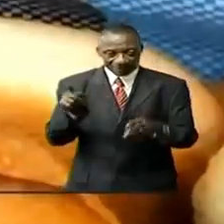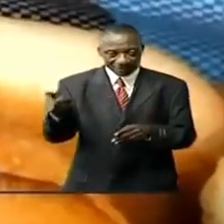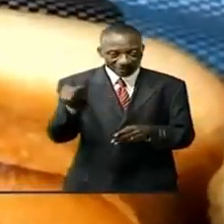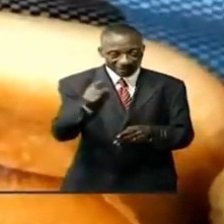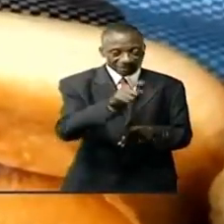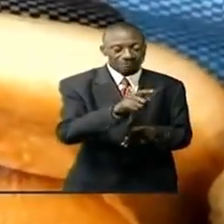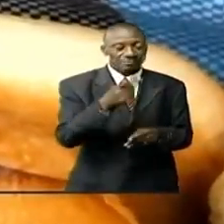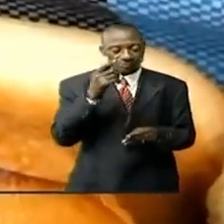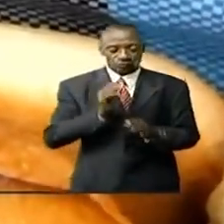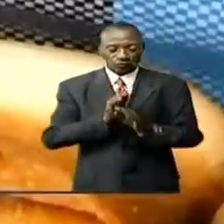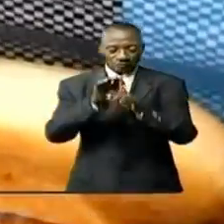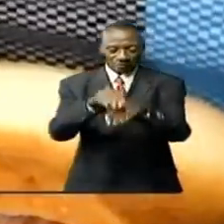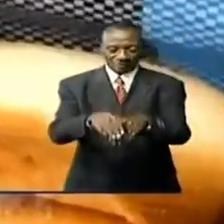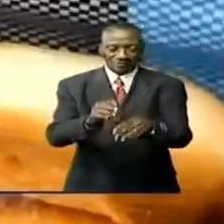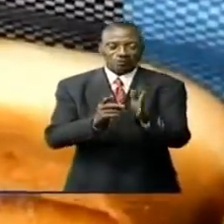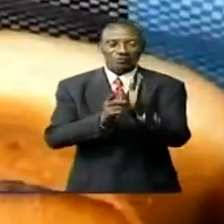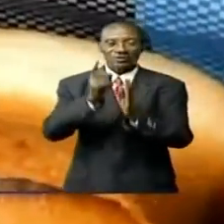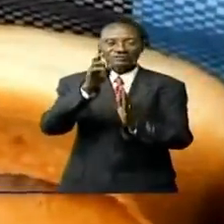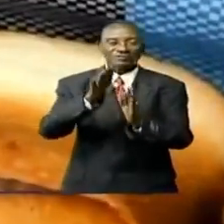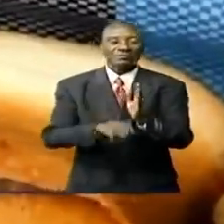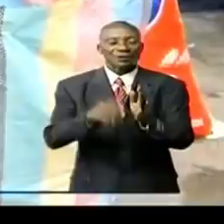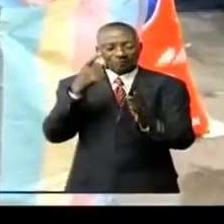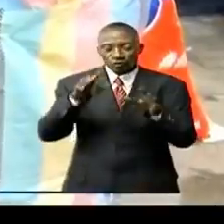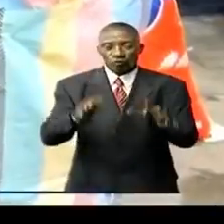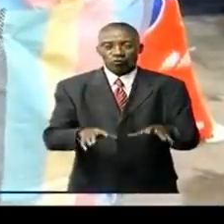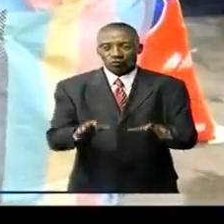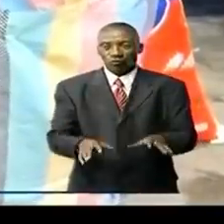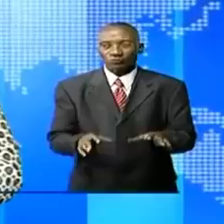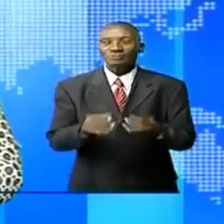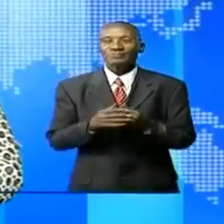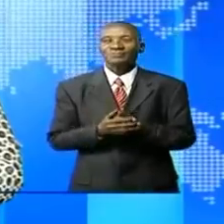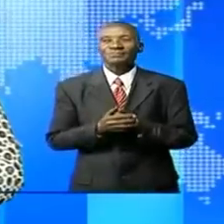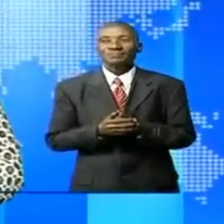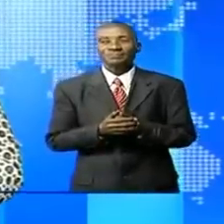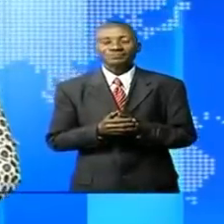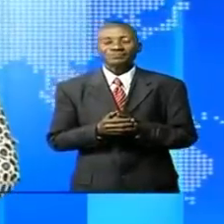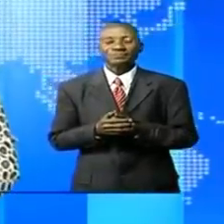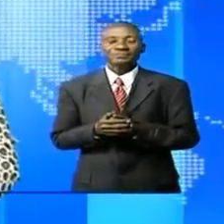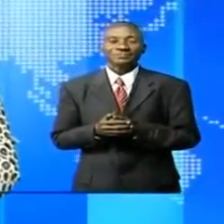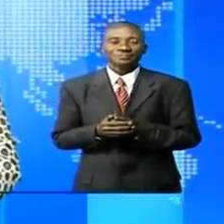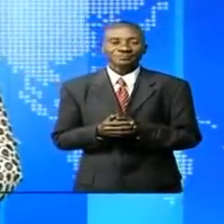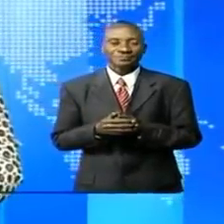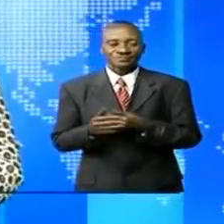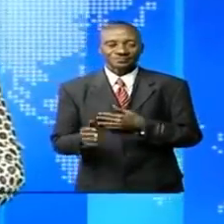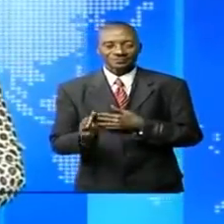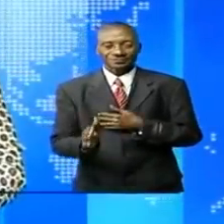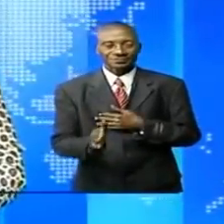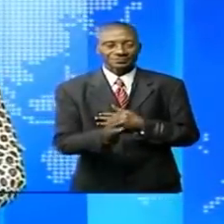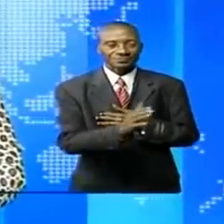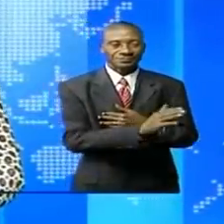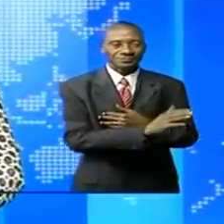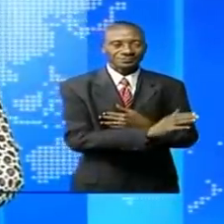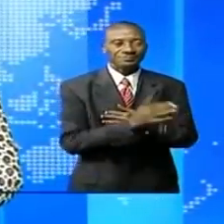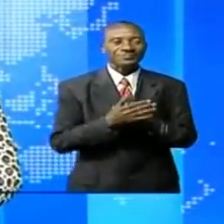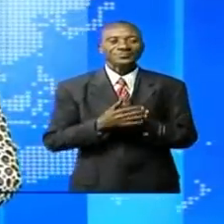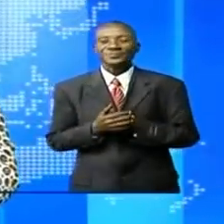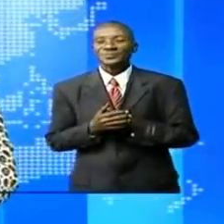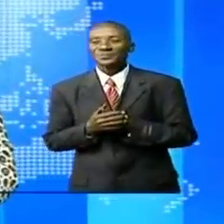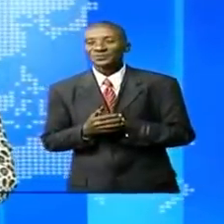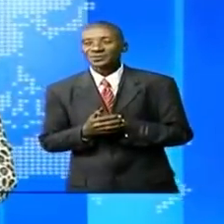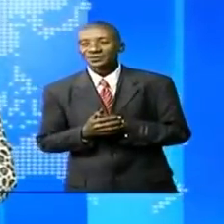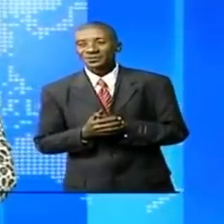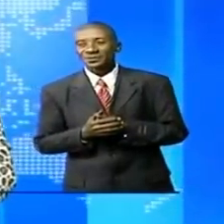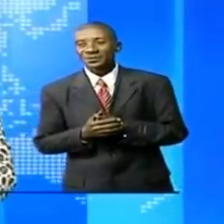contribuer au développement de la République démocratique du Congo. Lancement ce lundi du réseau